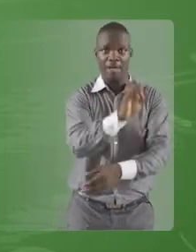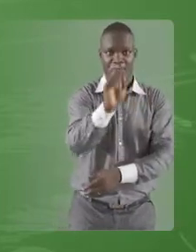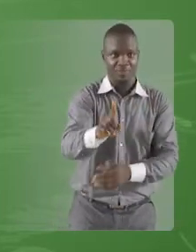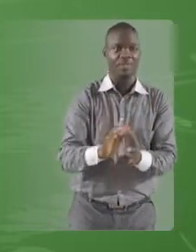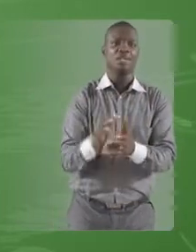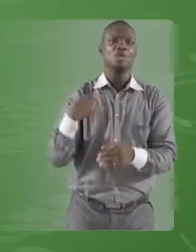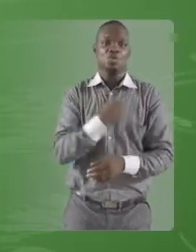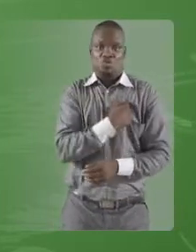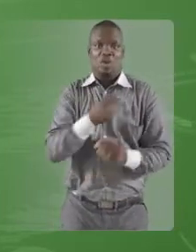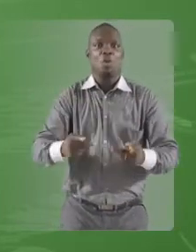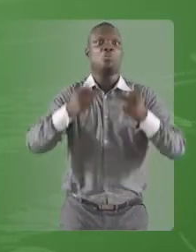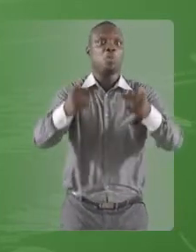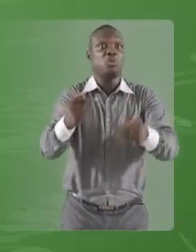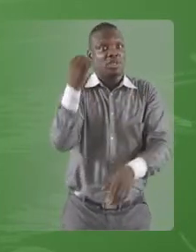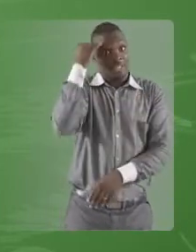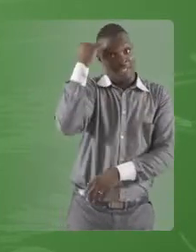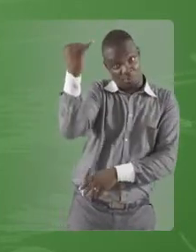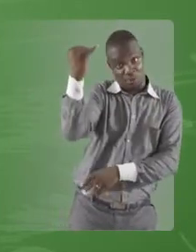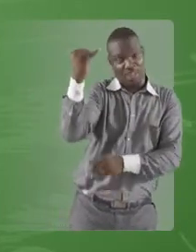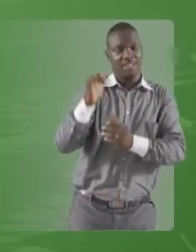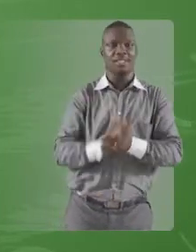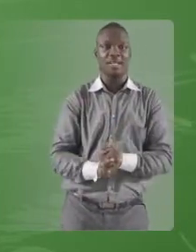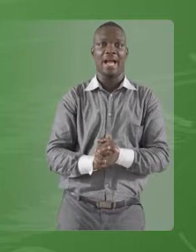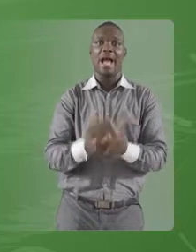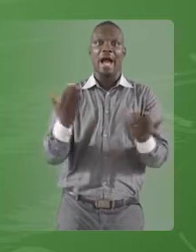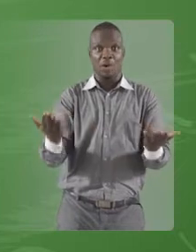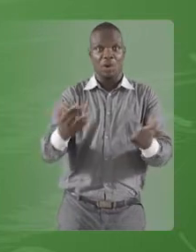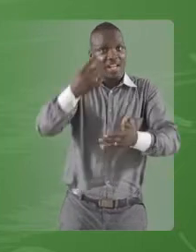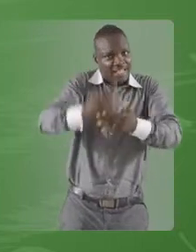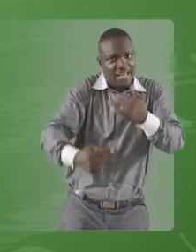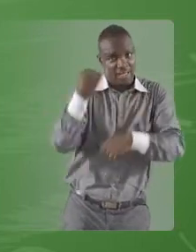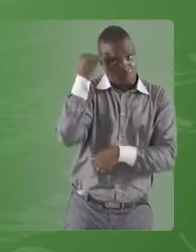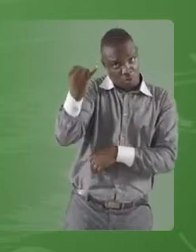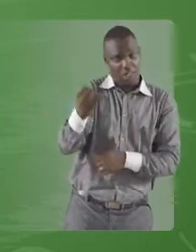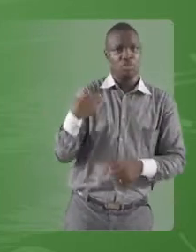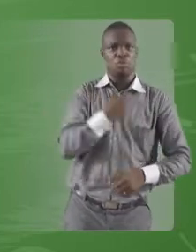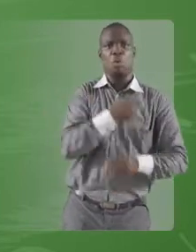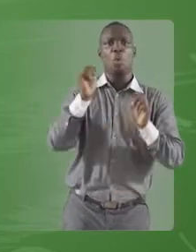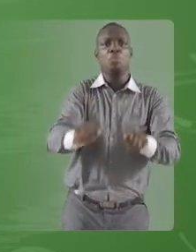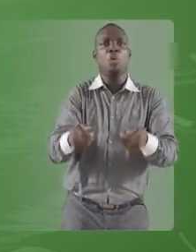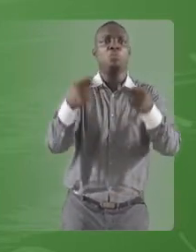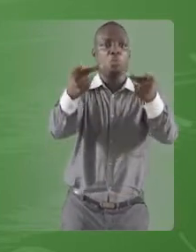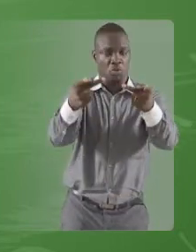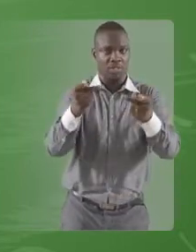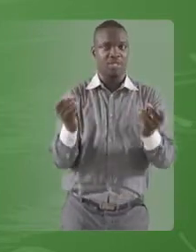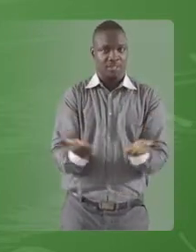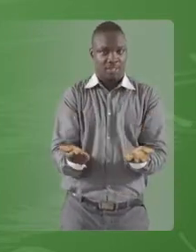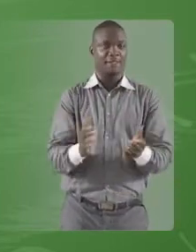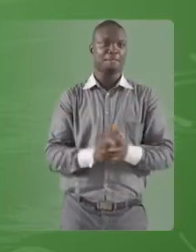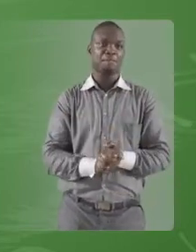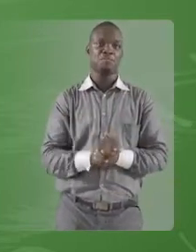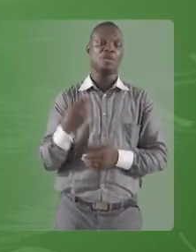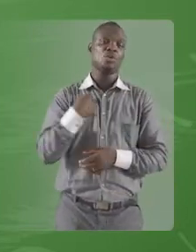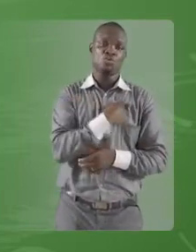proposer des hypothèses. Alors, quelles sont les hypothèses que nous pouvons retenir ici? Alors, nous pouvons